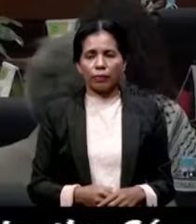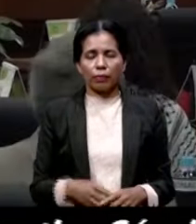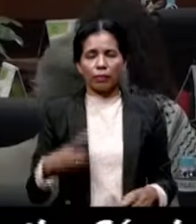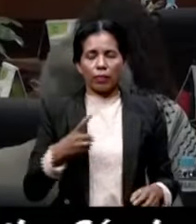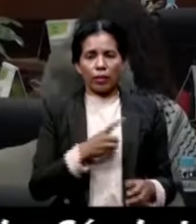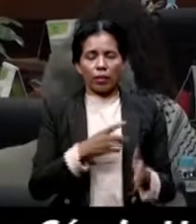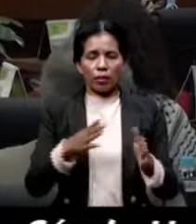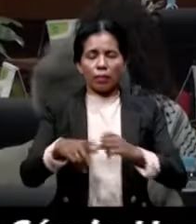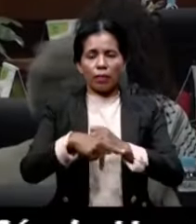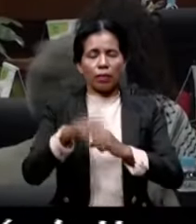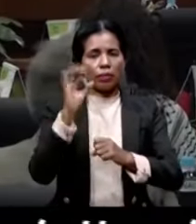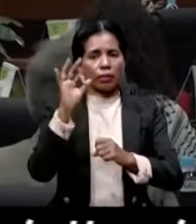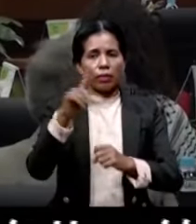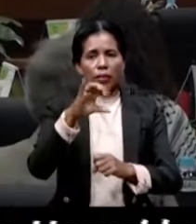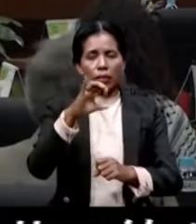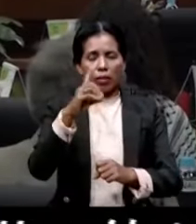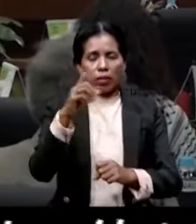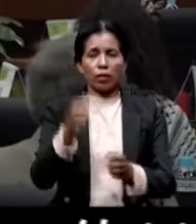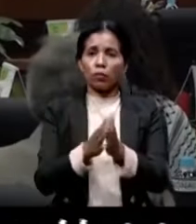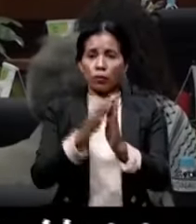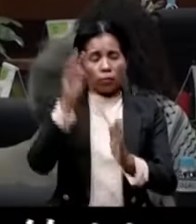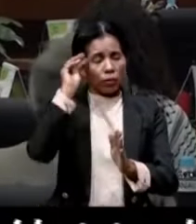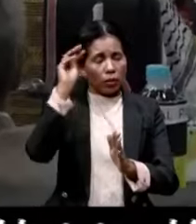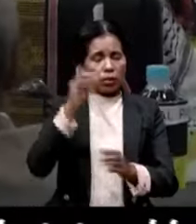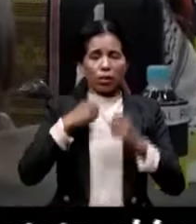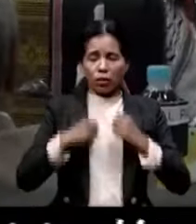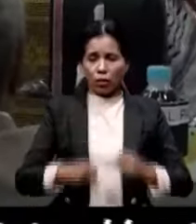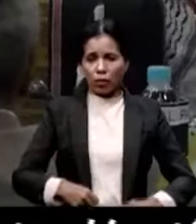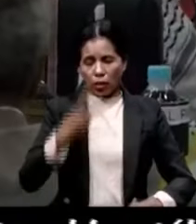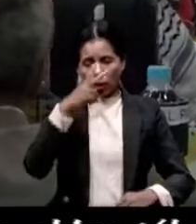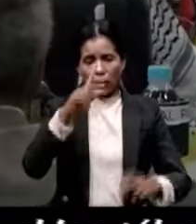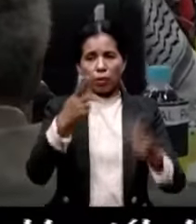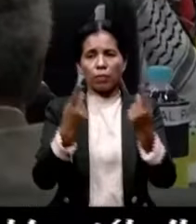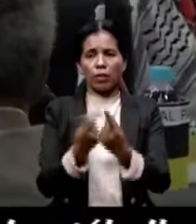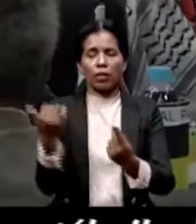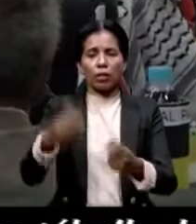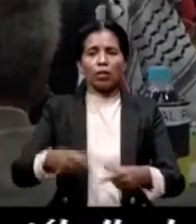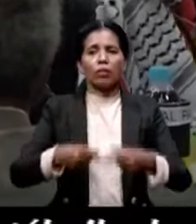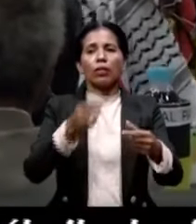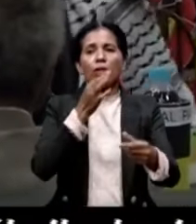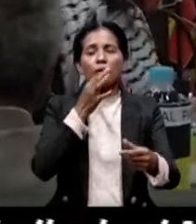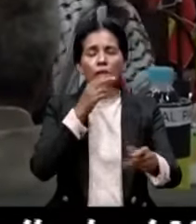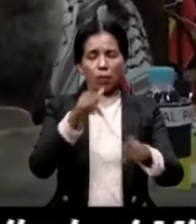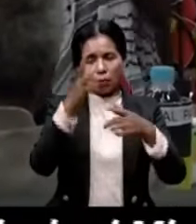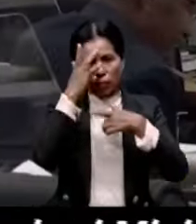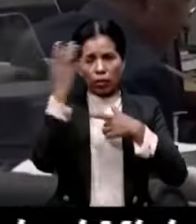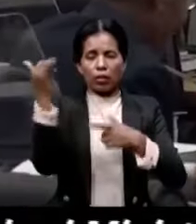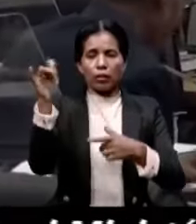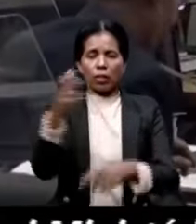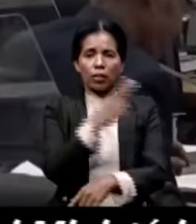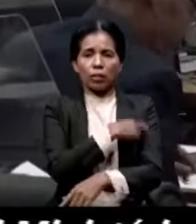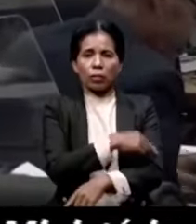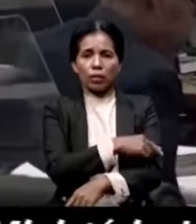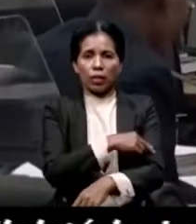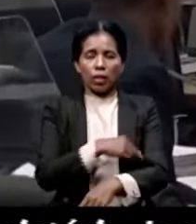Deputada bancada Fretiling Lidia Norberta hus Ministério Saúde atu halo kontrolu ba kompanya sira nebe makofrese hahan ba pasiente sira ia hospital